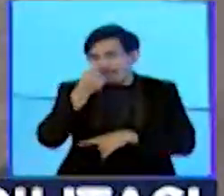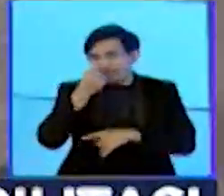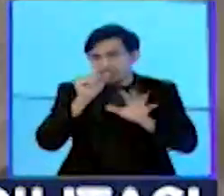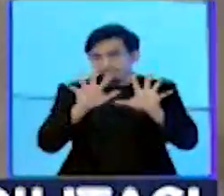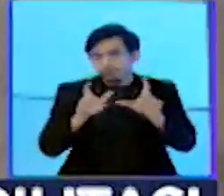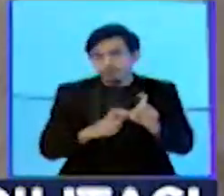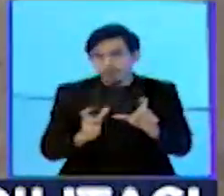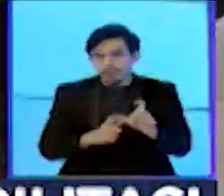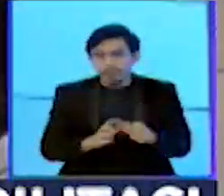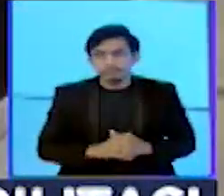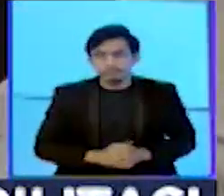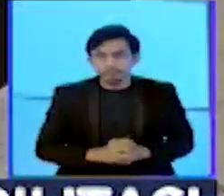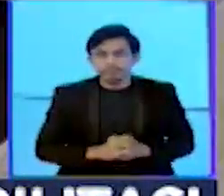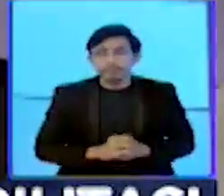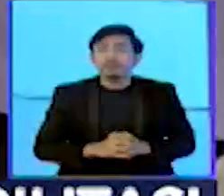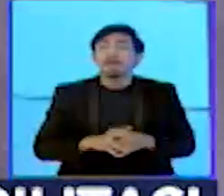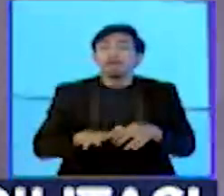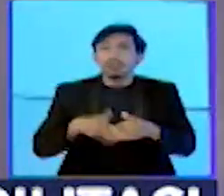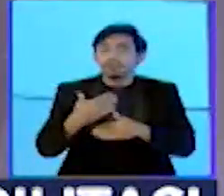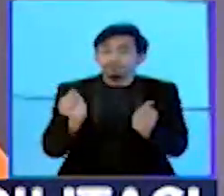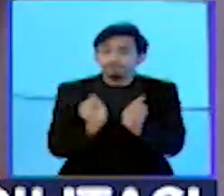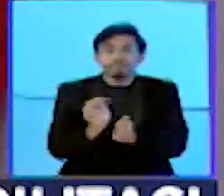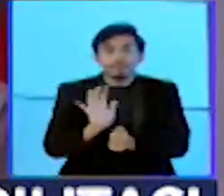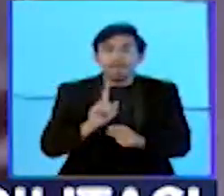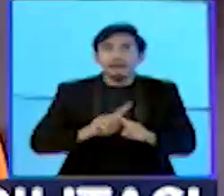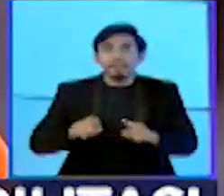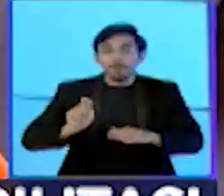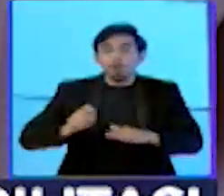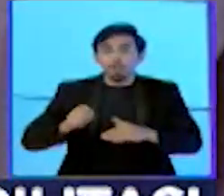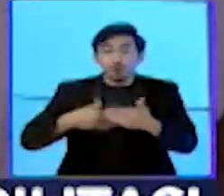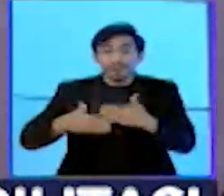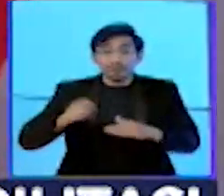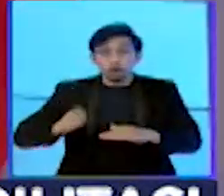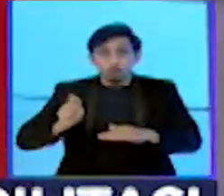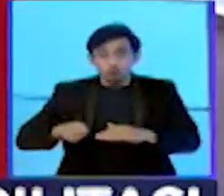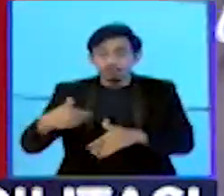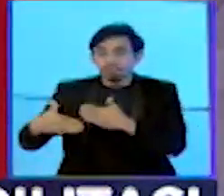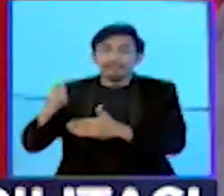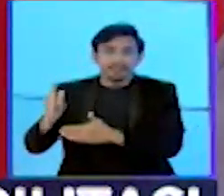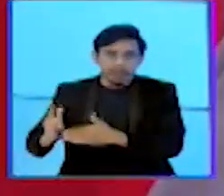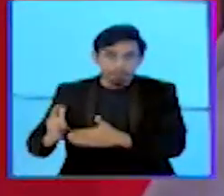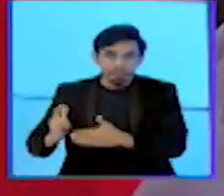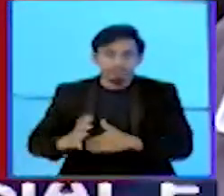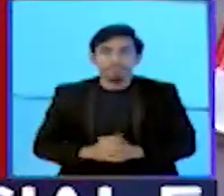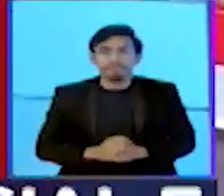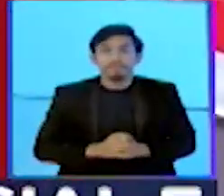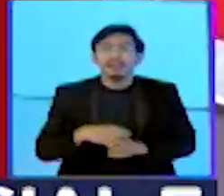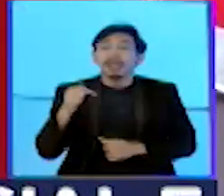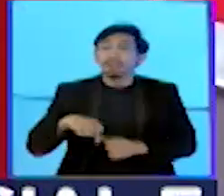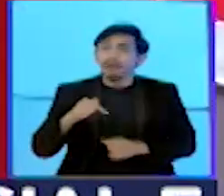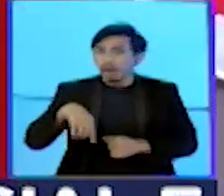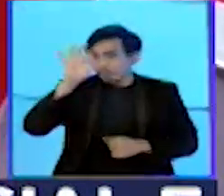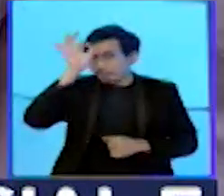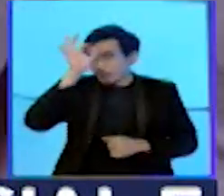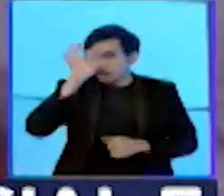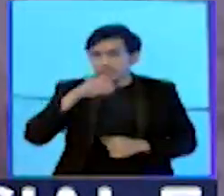polisi menyatakan proses hukum atas kasus narkoba Reza Artamevia akan terus berjalan. Hingga kini penyidik masih memburu bandar berinisial